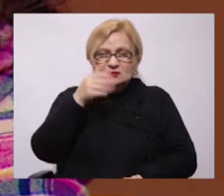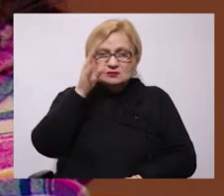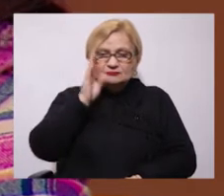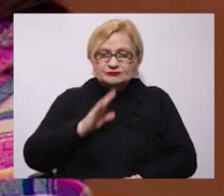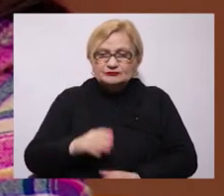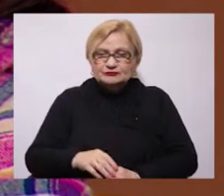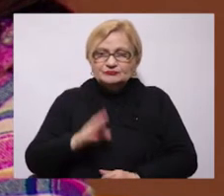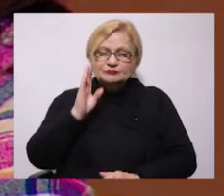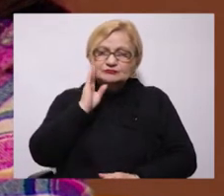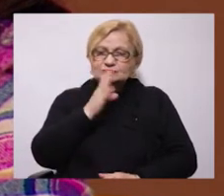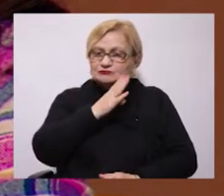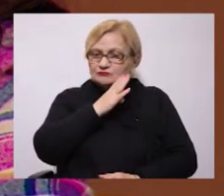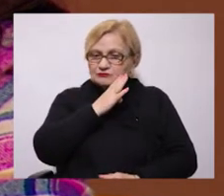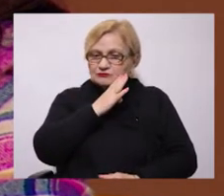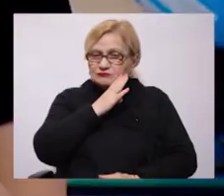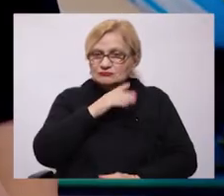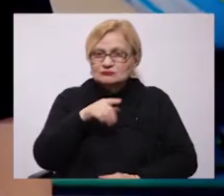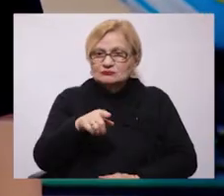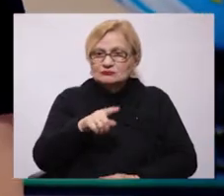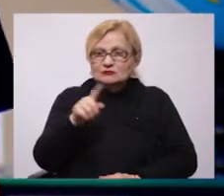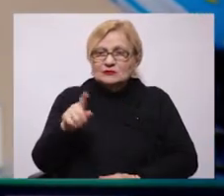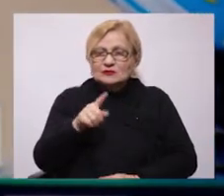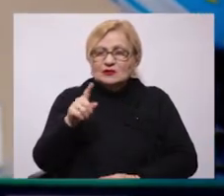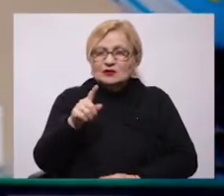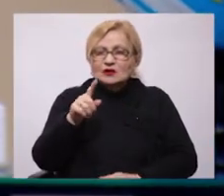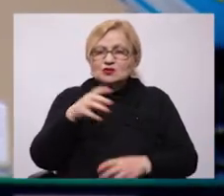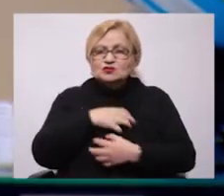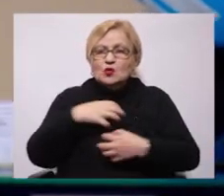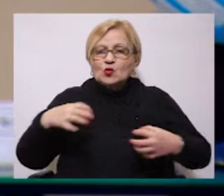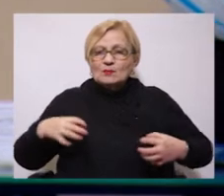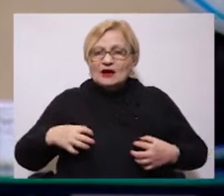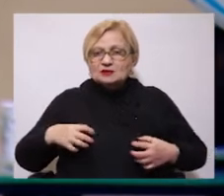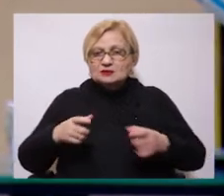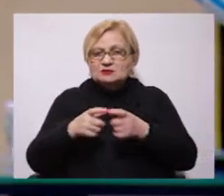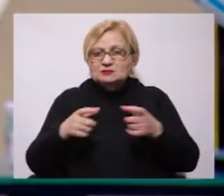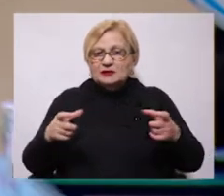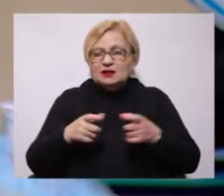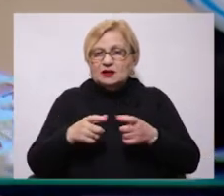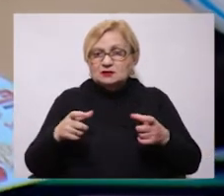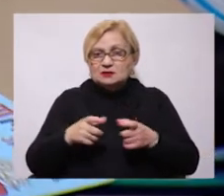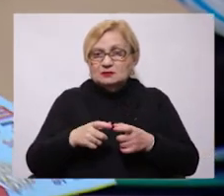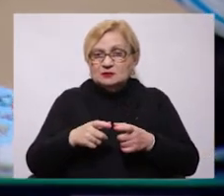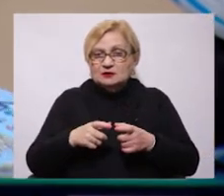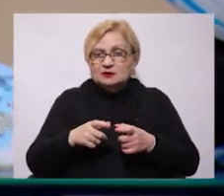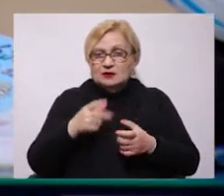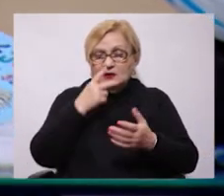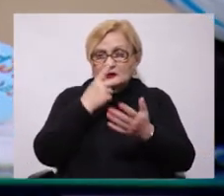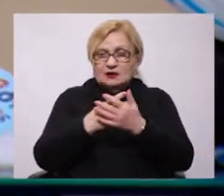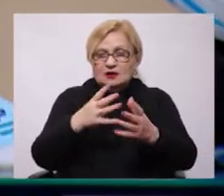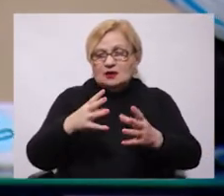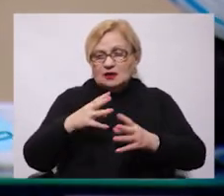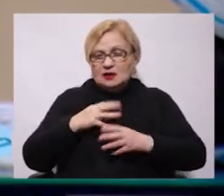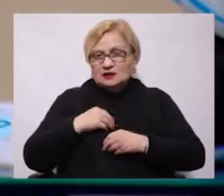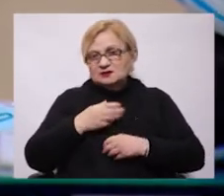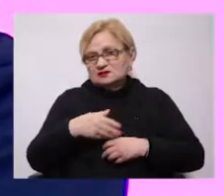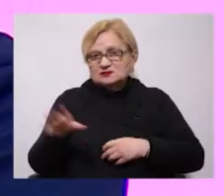დილით მშობლებმა დეიზის ზოოპარკის ბილეთები აჩვენეს და სთხოვეს, რომ მათთან ერთად